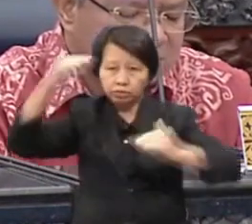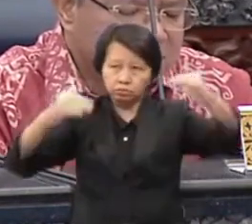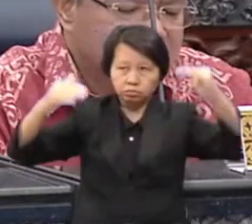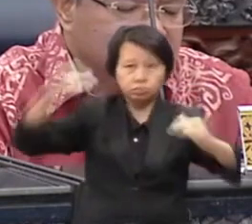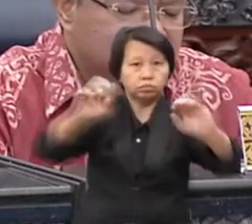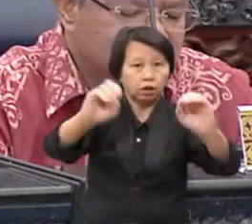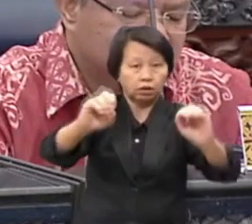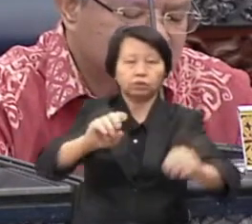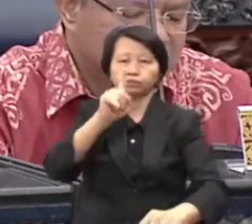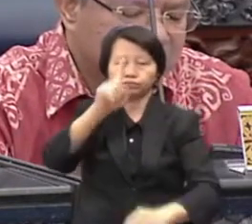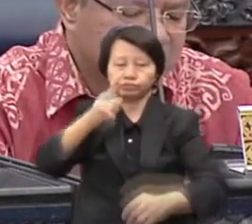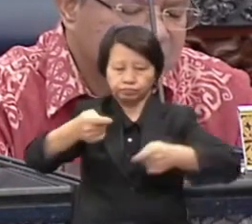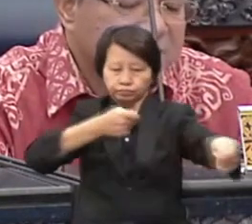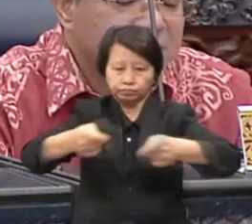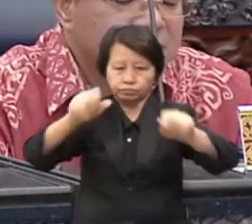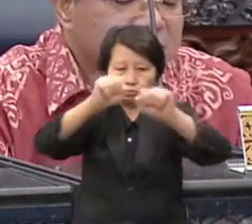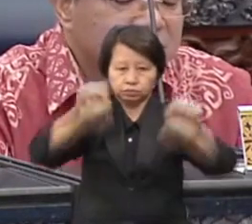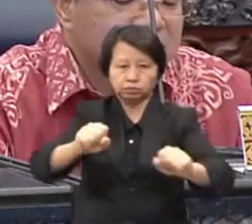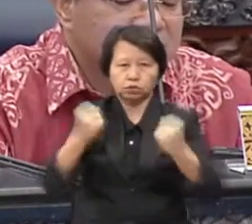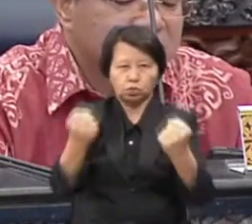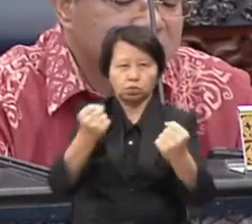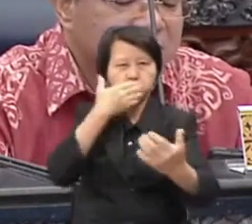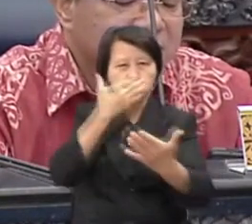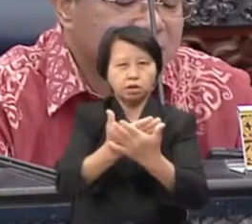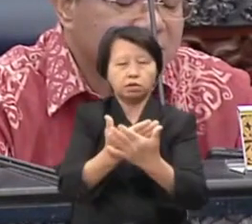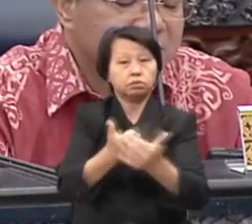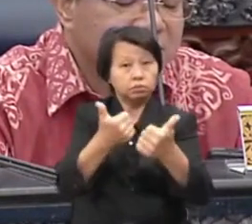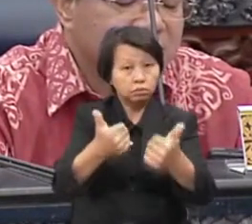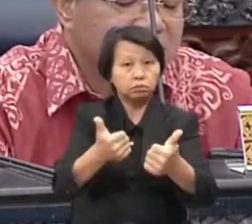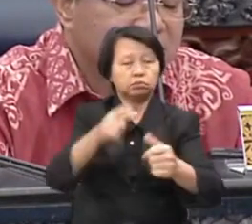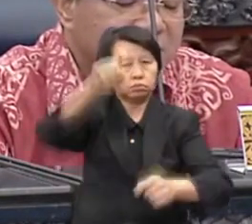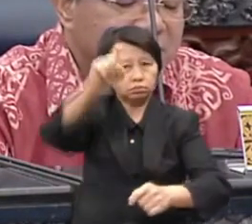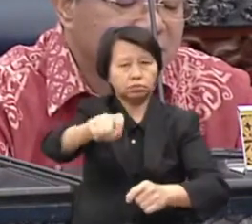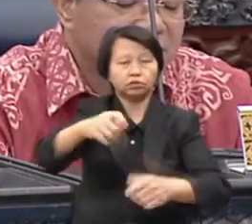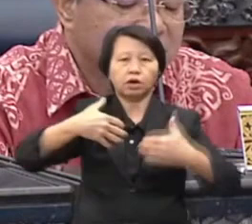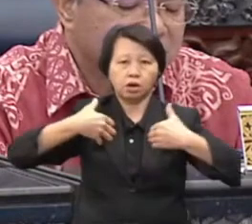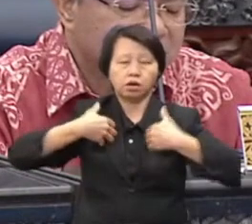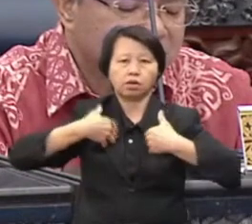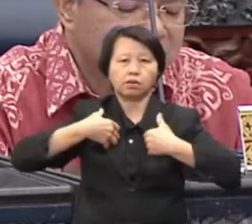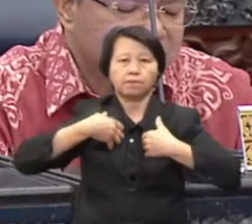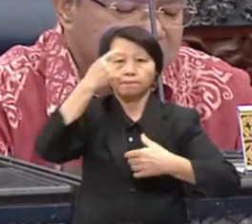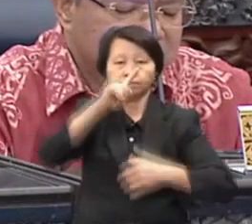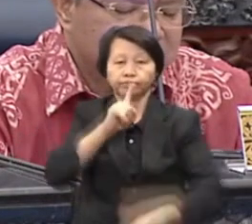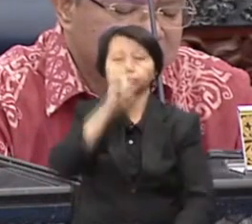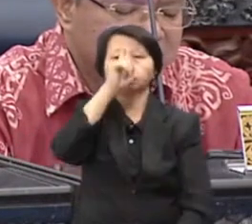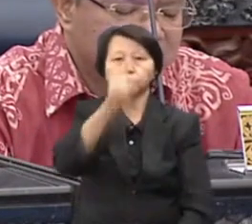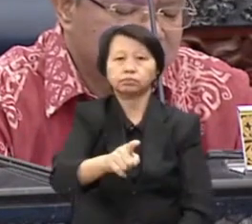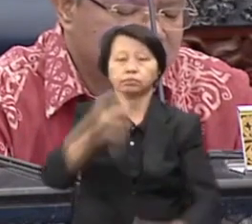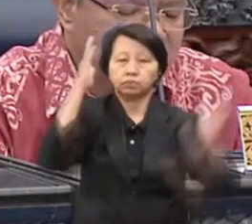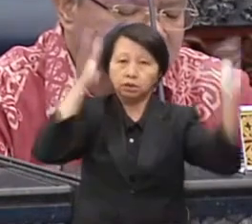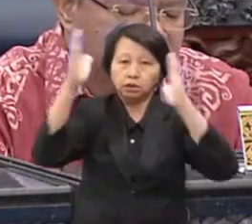satu sistem tabek urus keuangan negaranya utuh dan kokoh hendaklah diwujudkan bagi memastikan